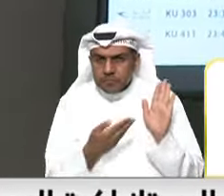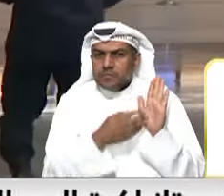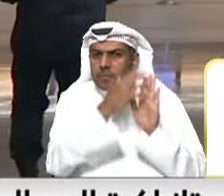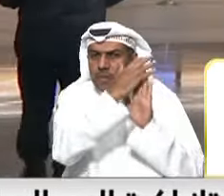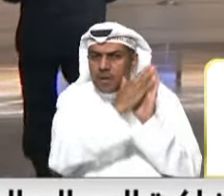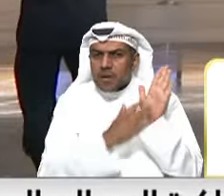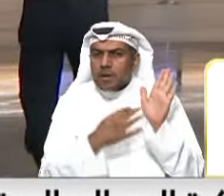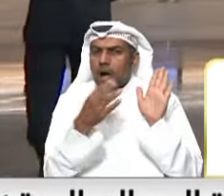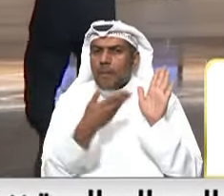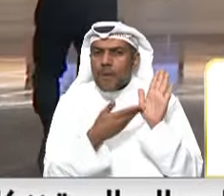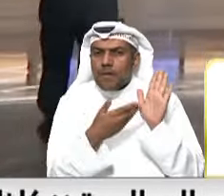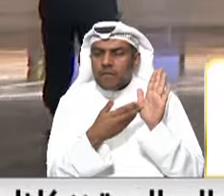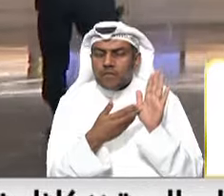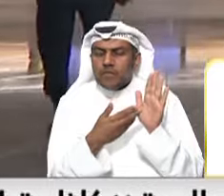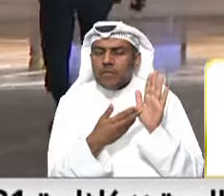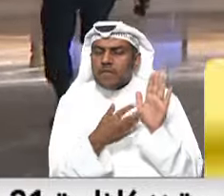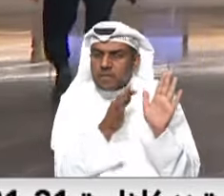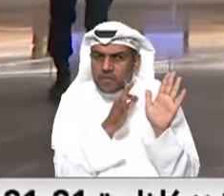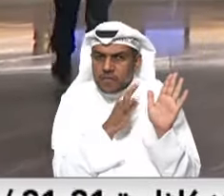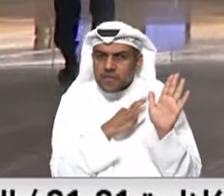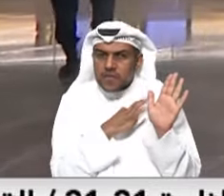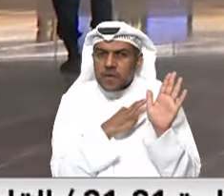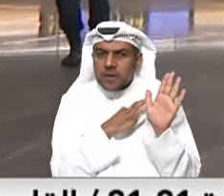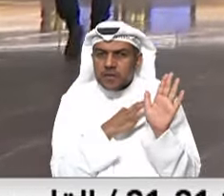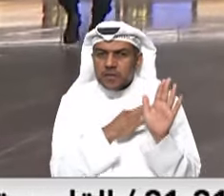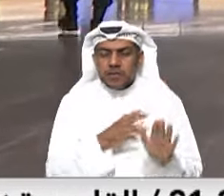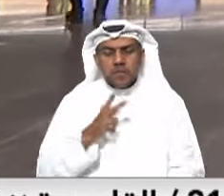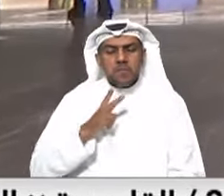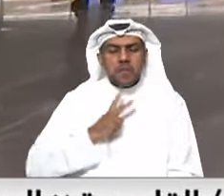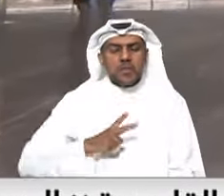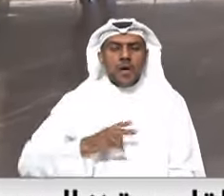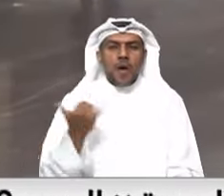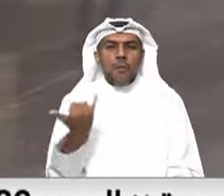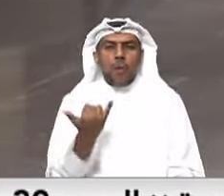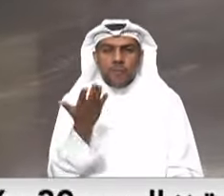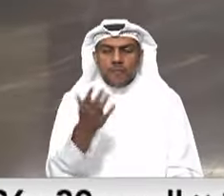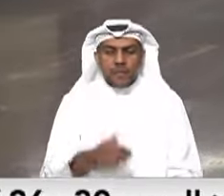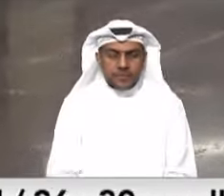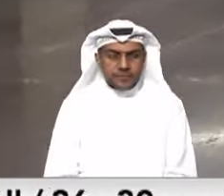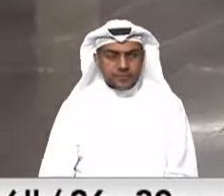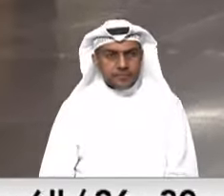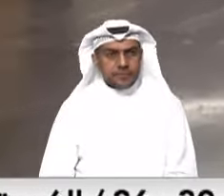وفائدتها على شركة الخطوط الجوية الكويتية. نواف شراكي، تلفزيون دولة الكويت.